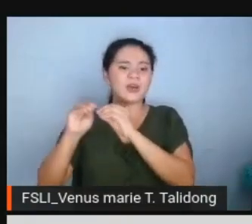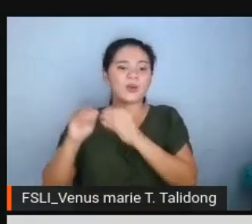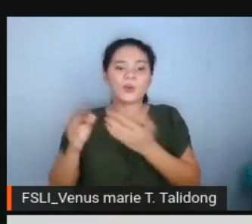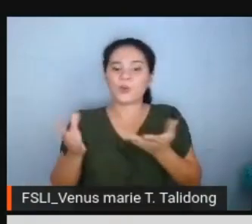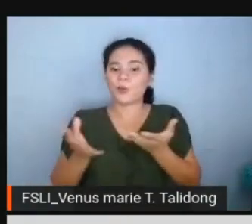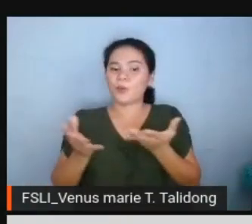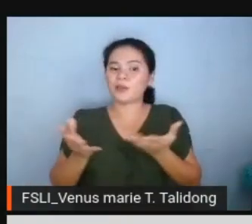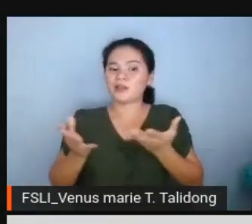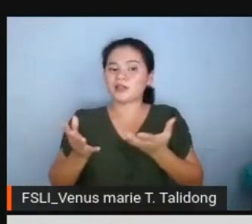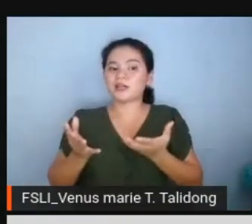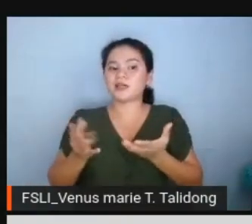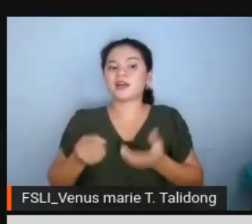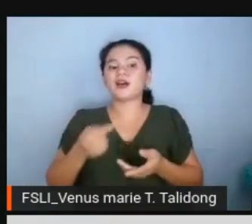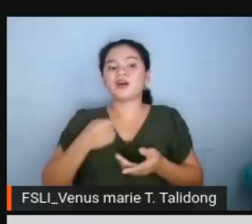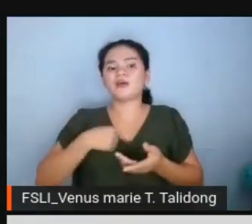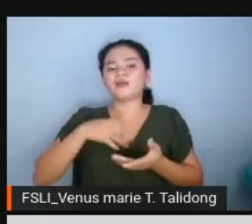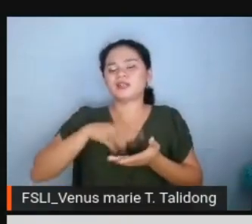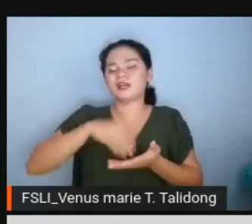and high school,